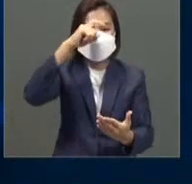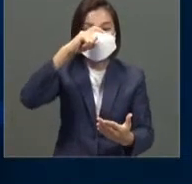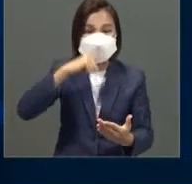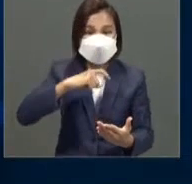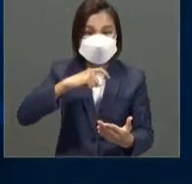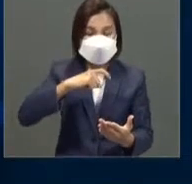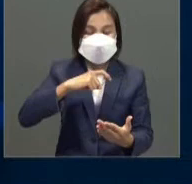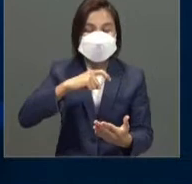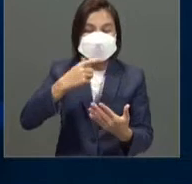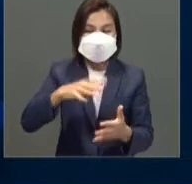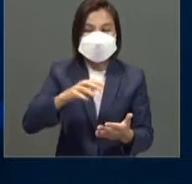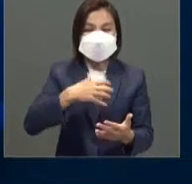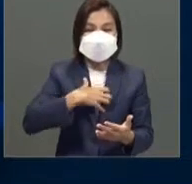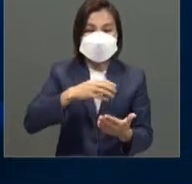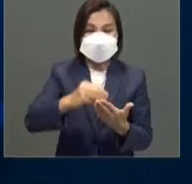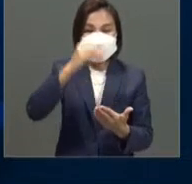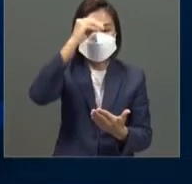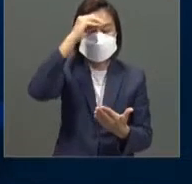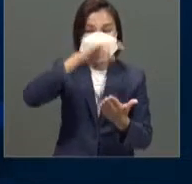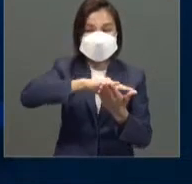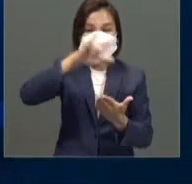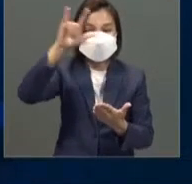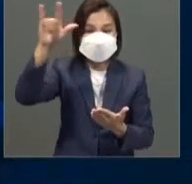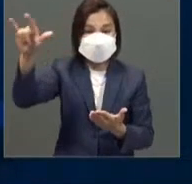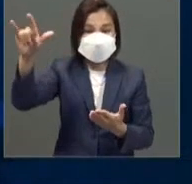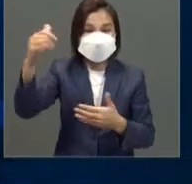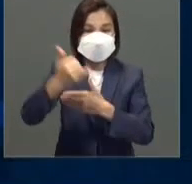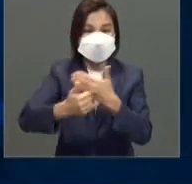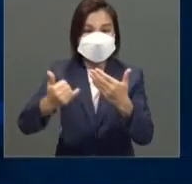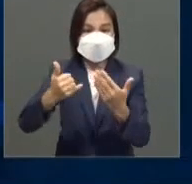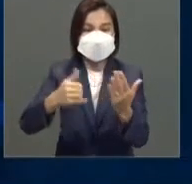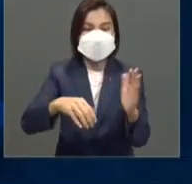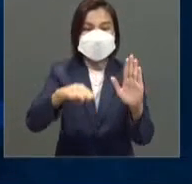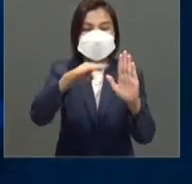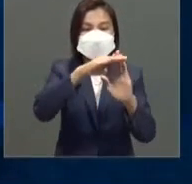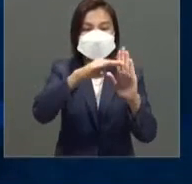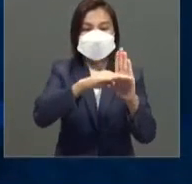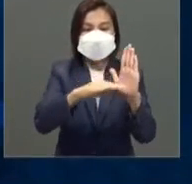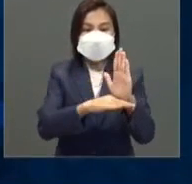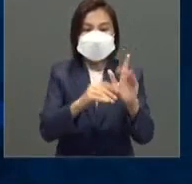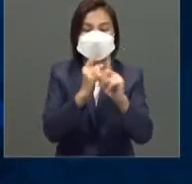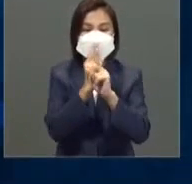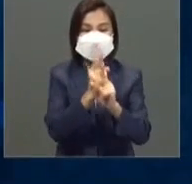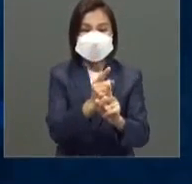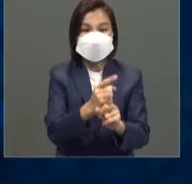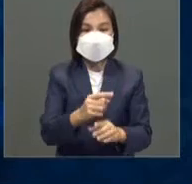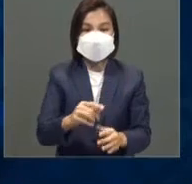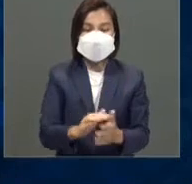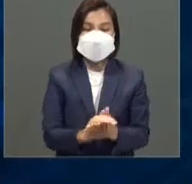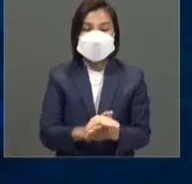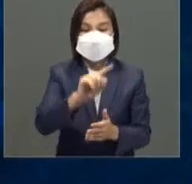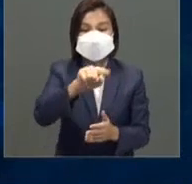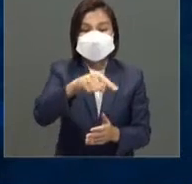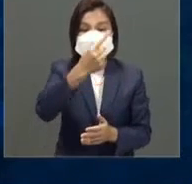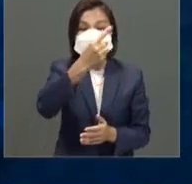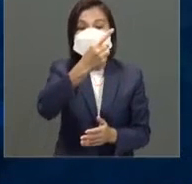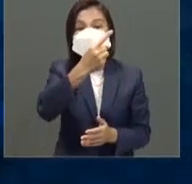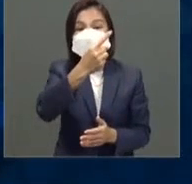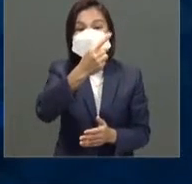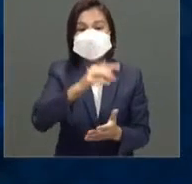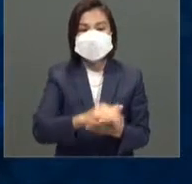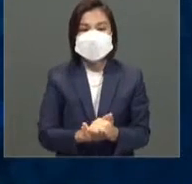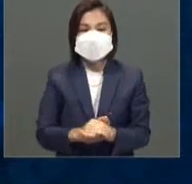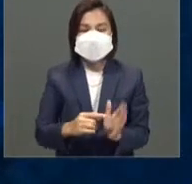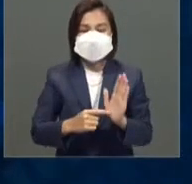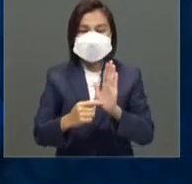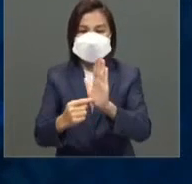ษาต่อต่างประเทศนะครับก็สามารถทำตามขั้นตอนในภาพนี้นะครับที่เป็นแผนผังขั้นตอนแรกคือยื่น